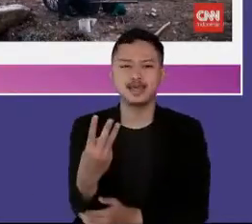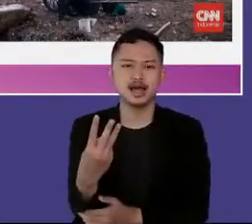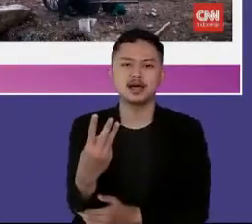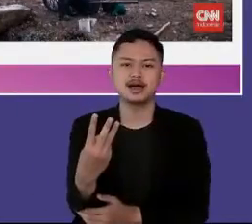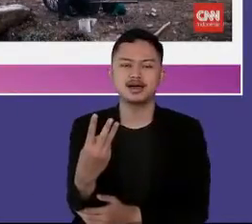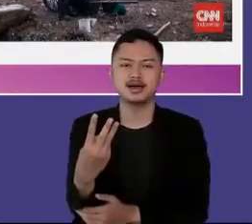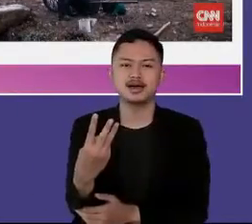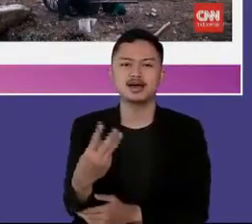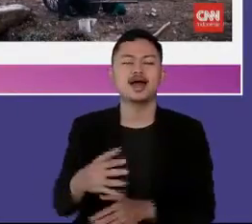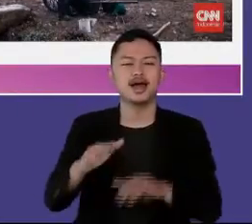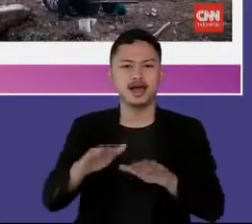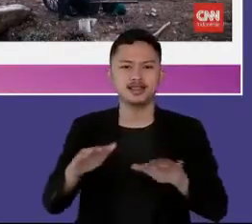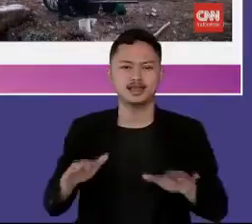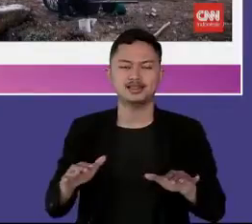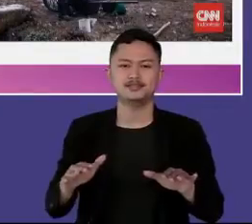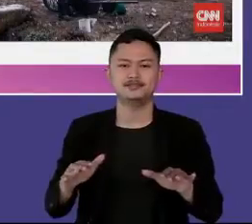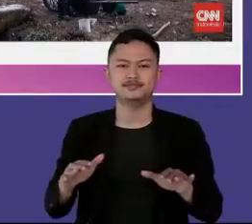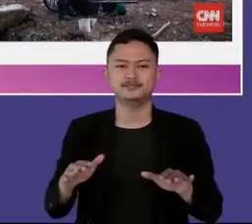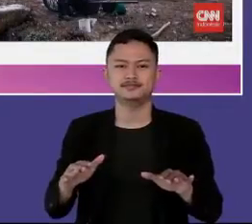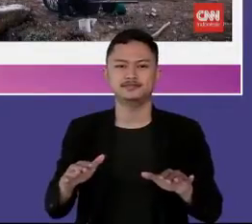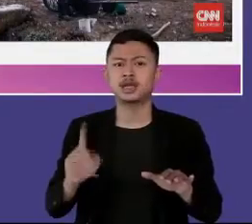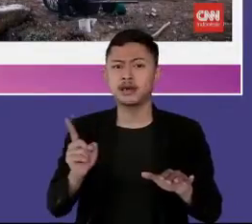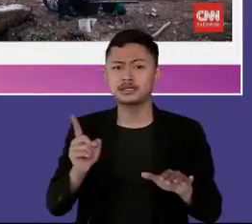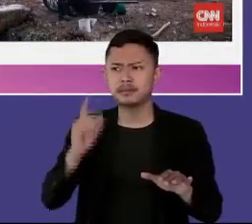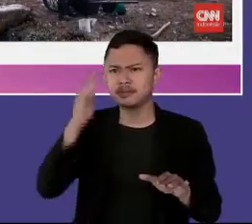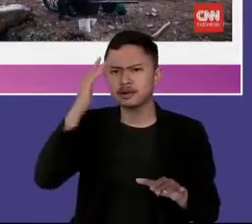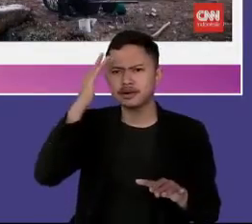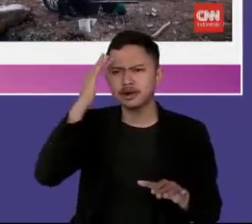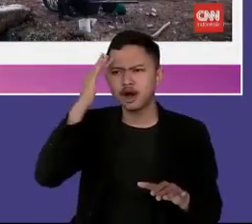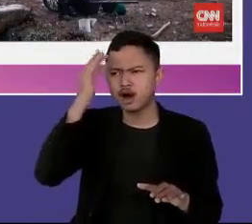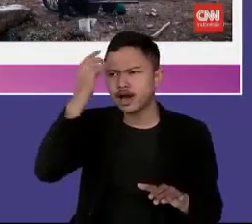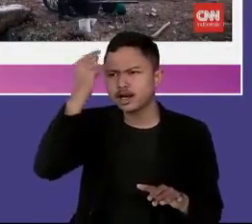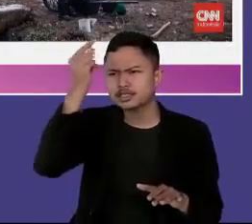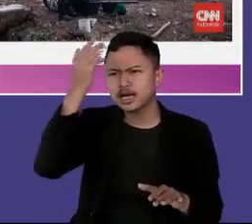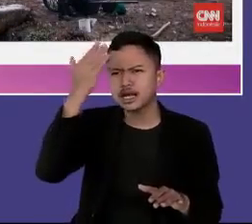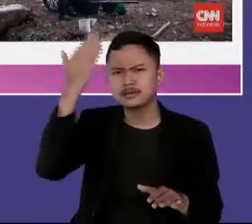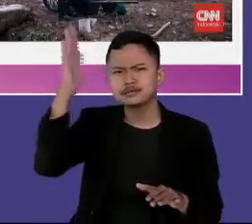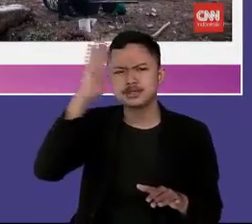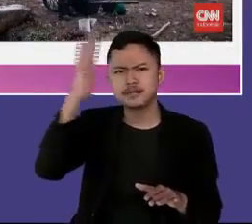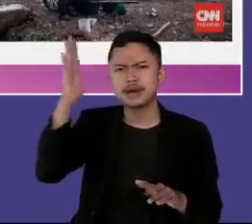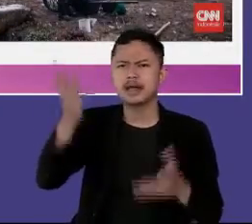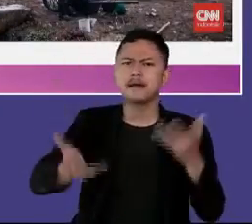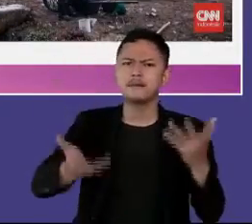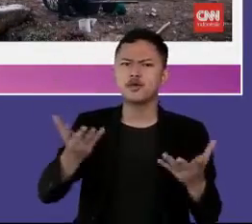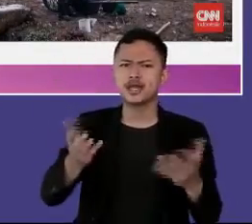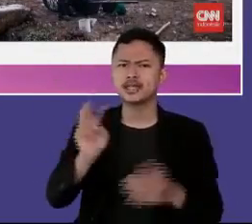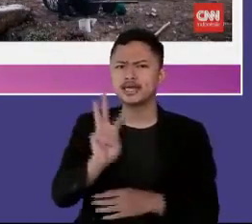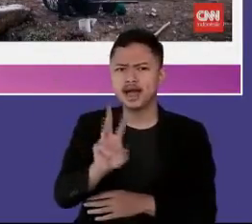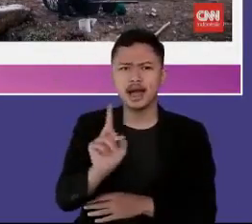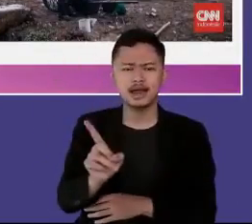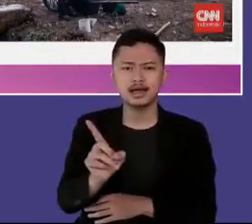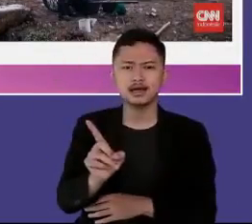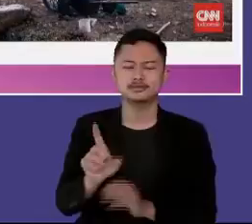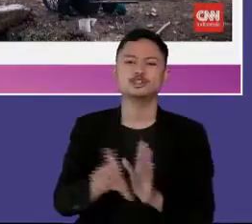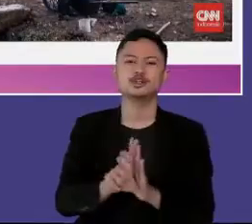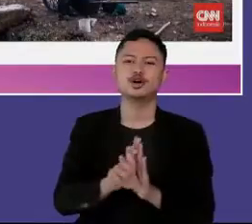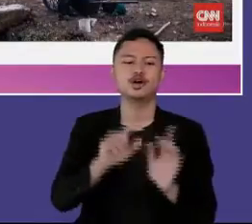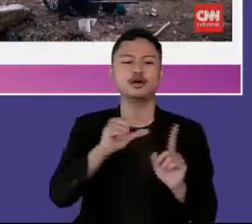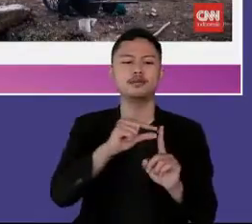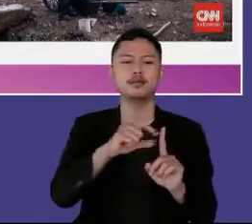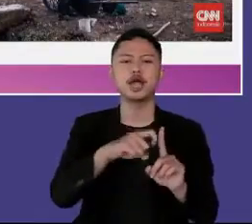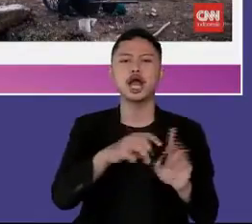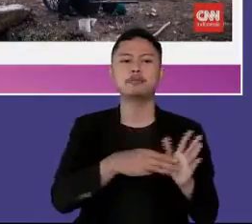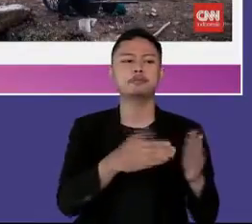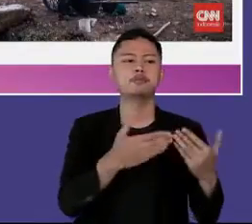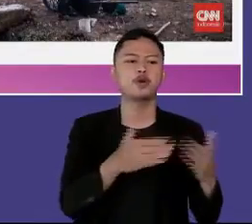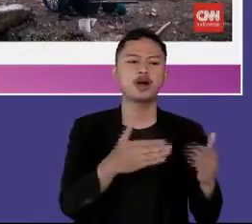apa-apa apa saja yang kenapa diprediksi akan terjadi pertama Tadi saya sudah menyebutkan ppkm sudah